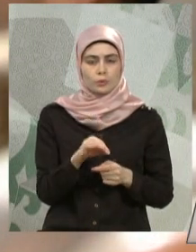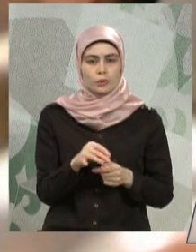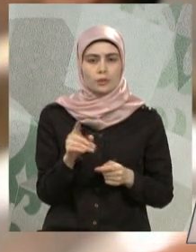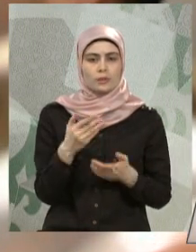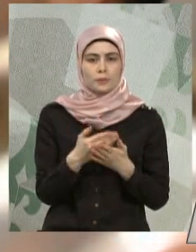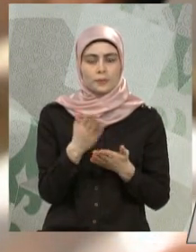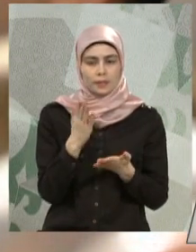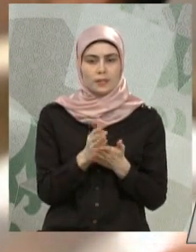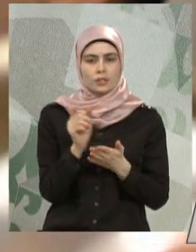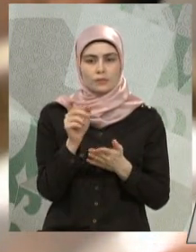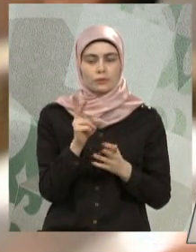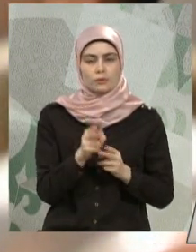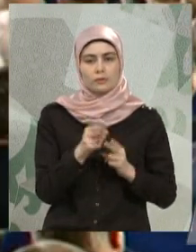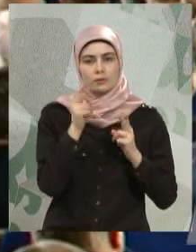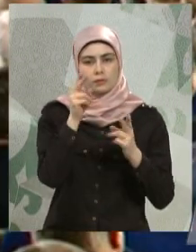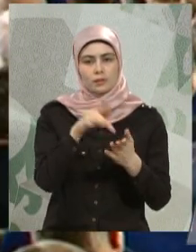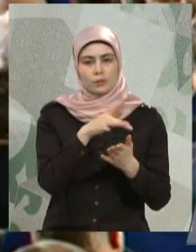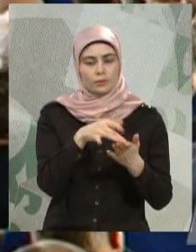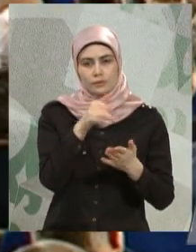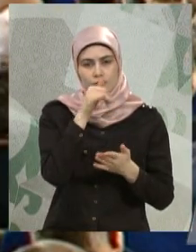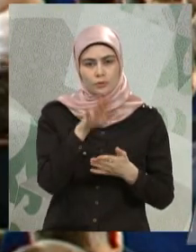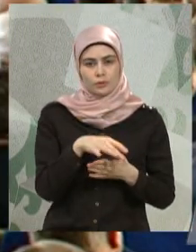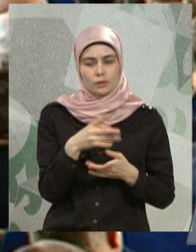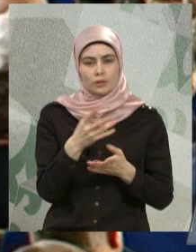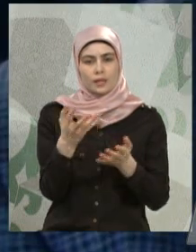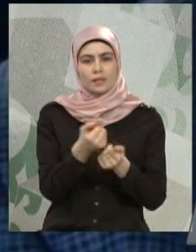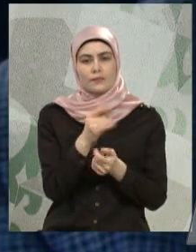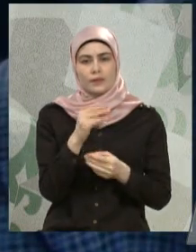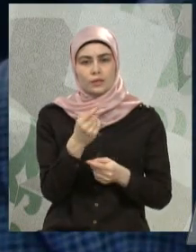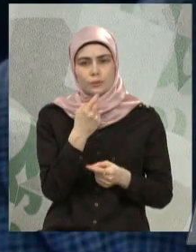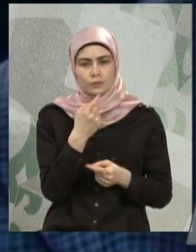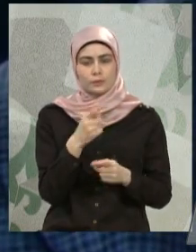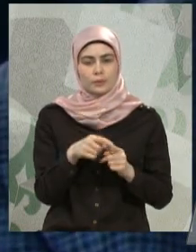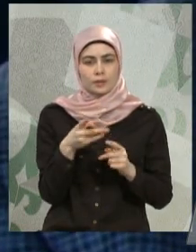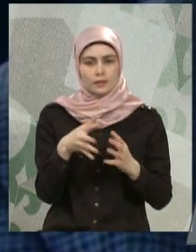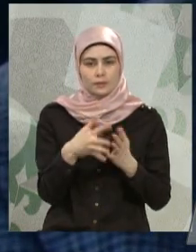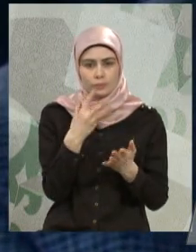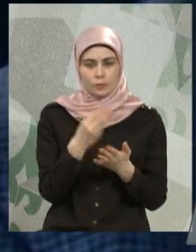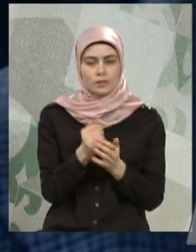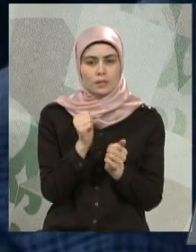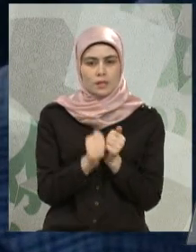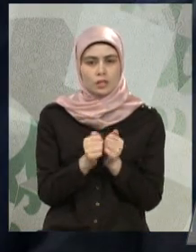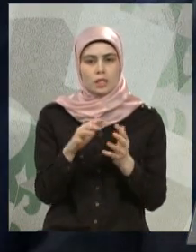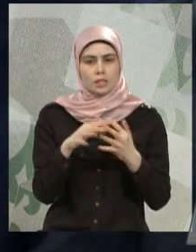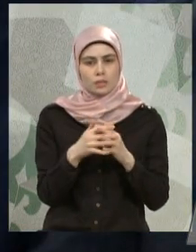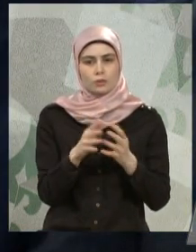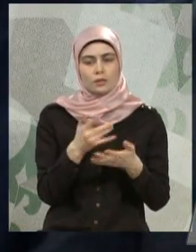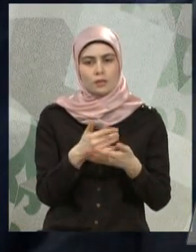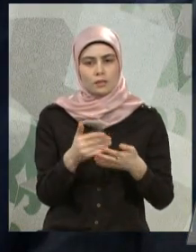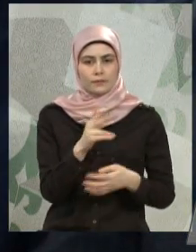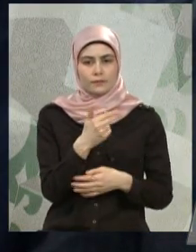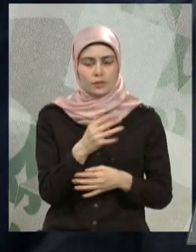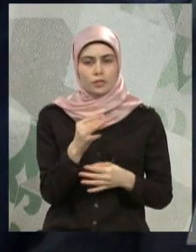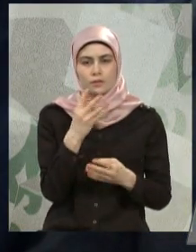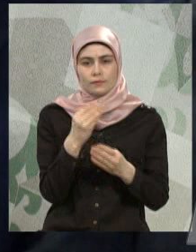города, чтобы найти нужного специалиста. Путин отметил, что продолжительность жизни напрямую зависит от качественной медицины. Поэтому сейчас